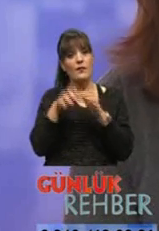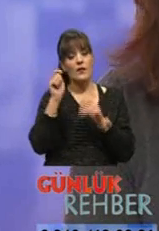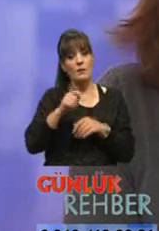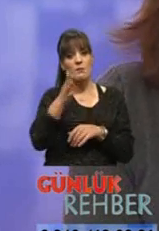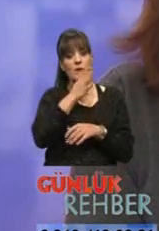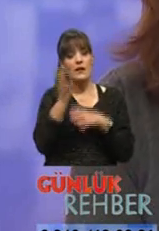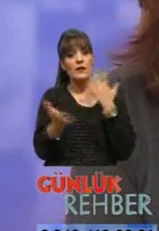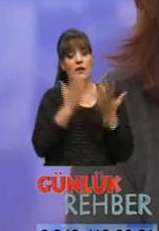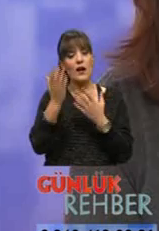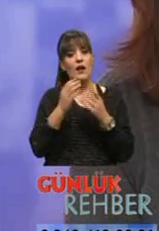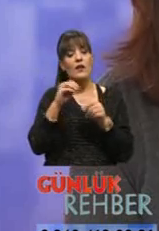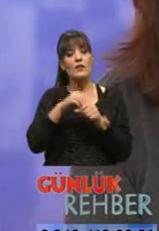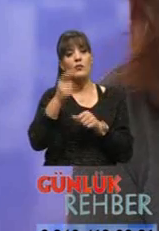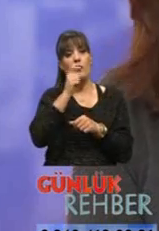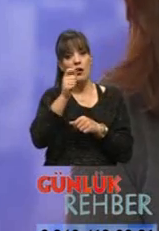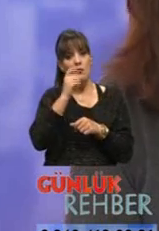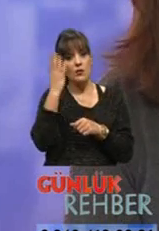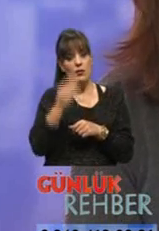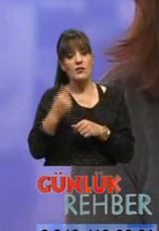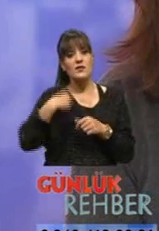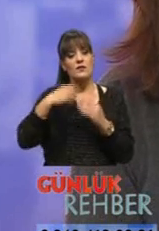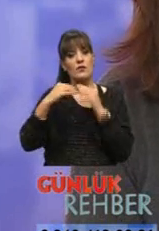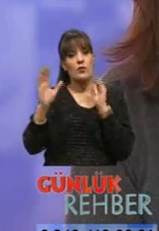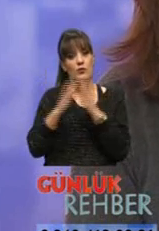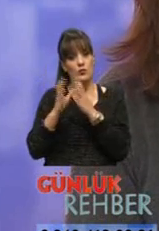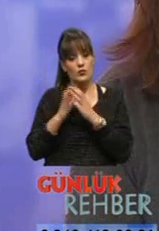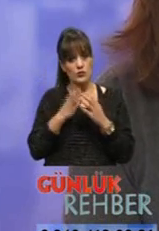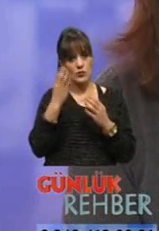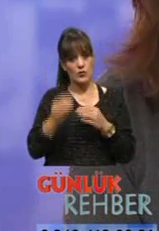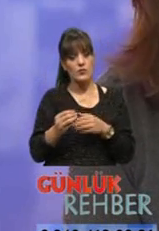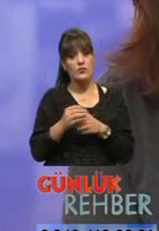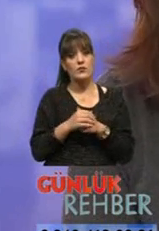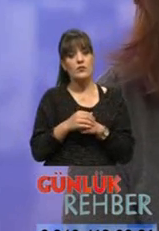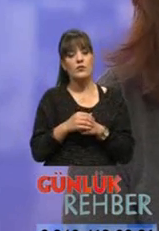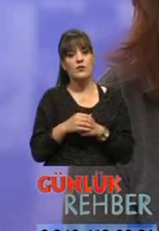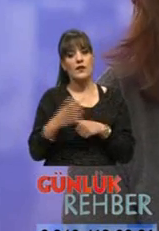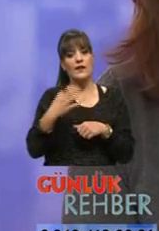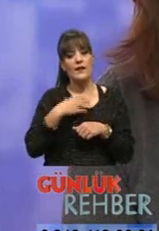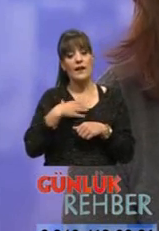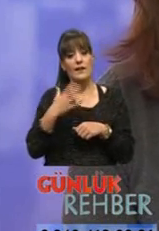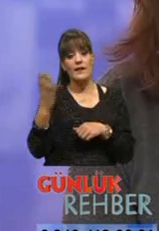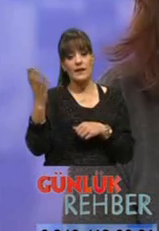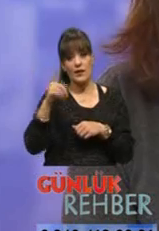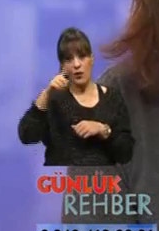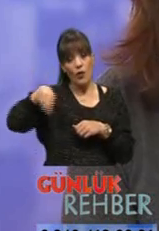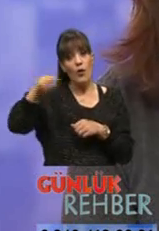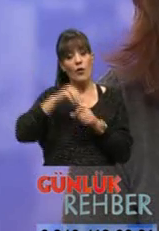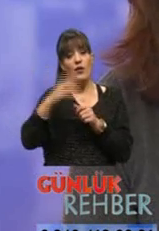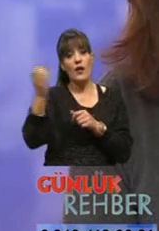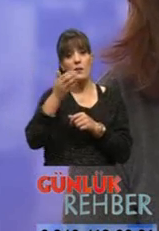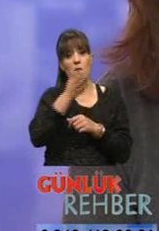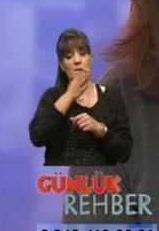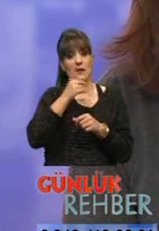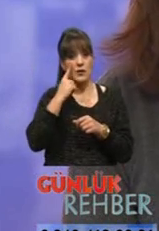bilgi kaynakları, muhabirler olsun, dediğim gibi sivil toplum kuruluşları olsun, kendilerinden aldığımız